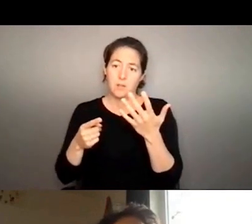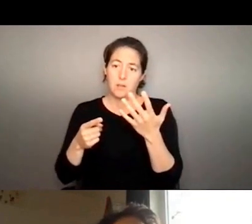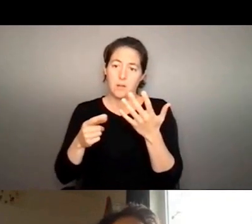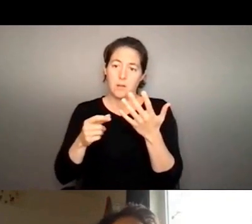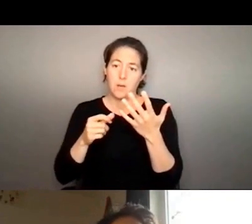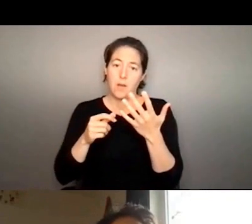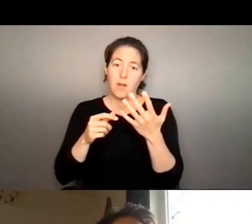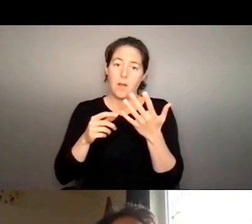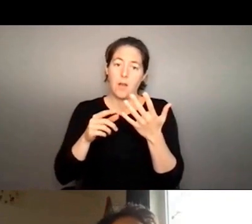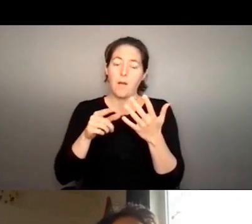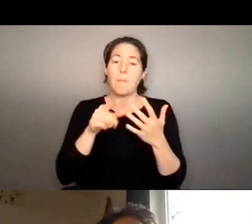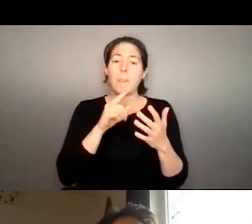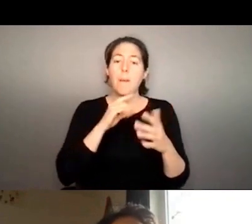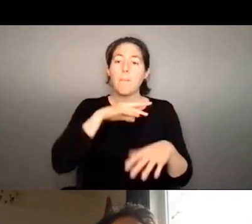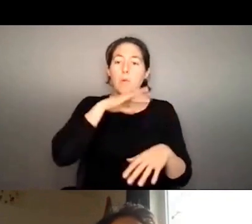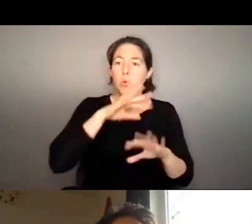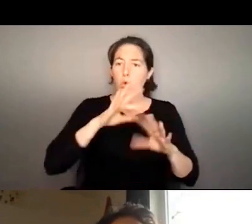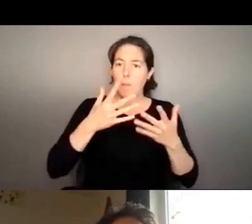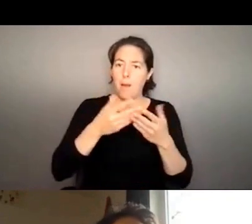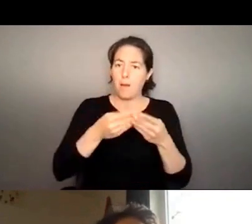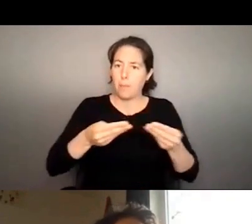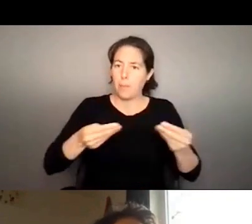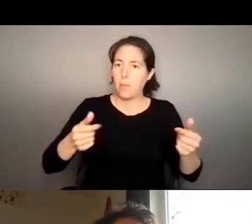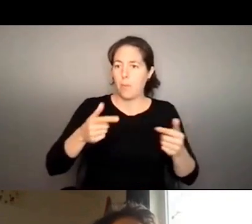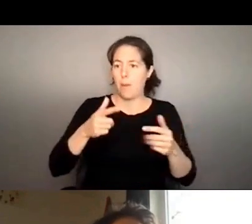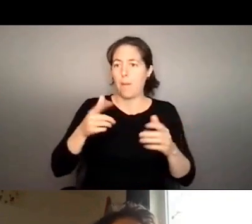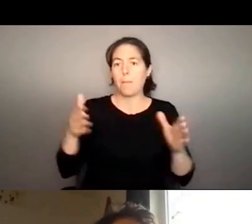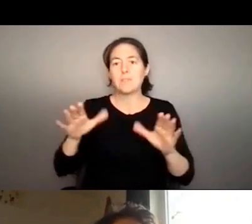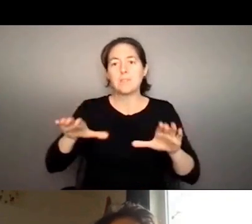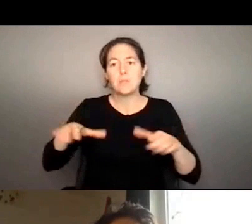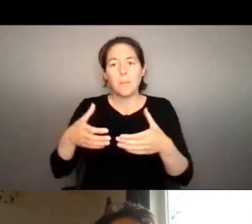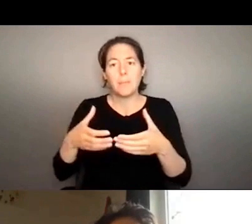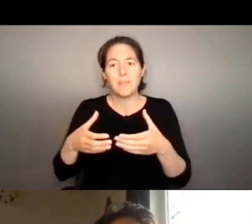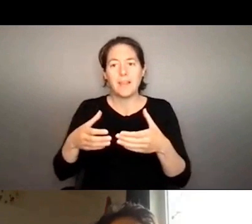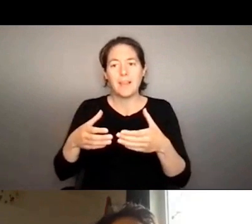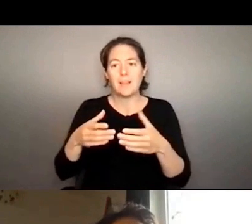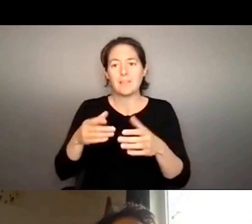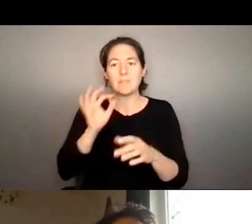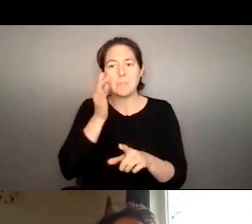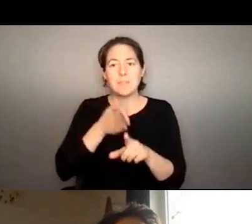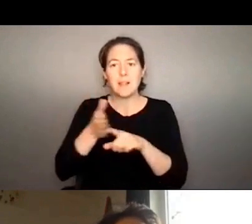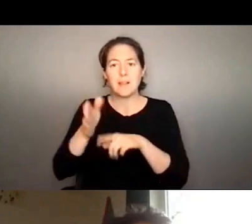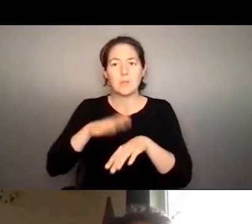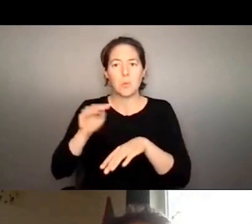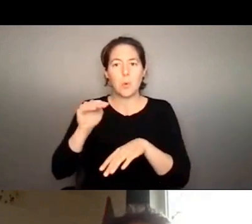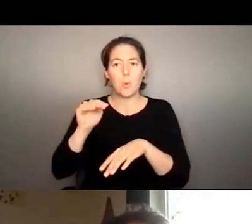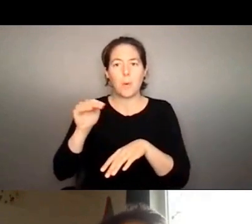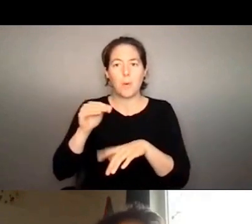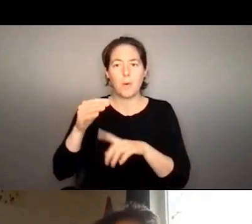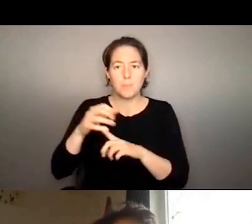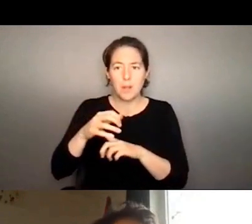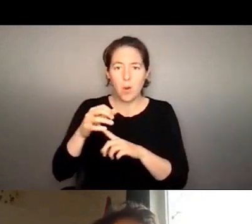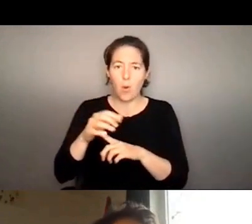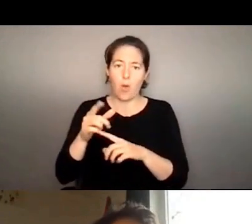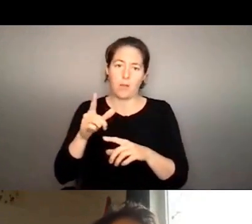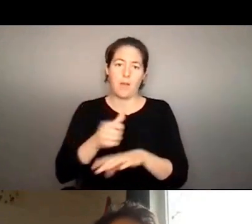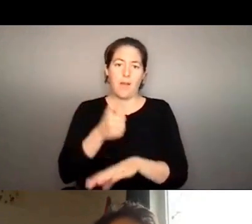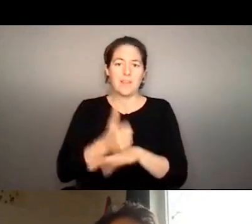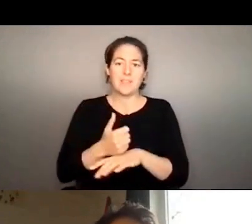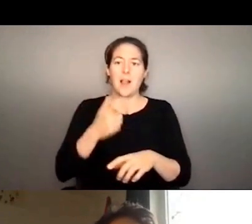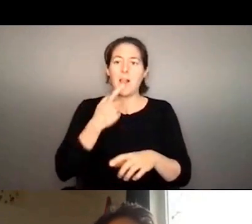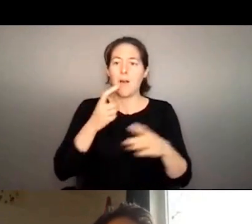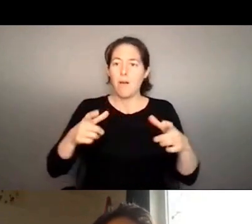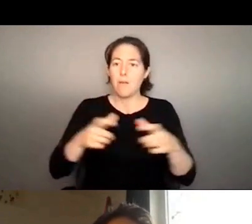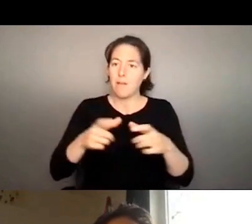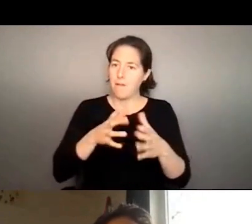fortement amoindries par un petit comité de mycologues citoyens qui viennent installer un marais filtrant à la sortie de ces